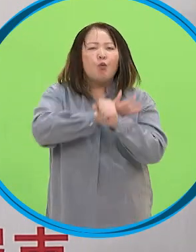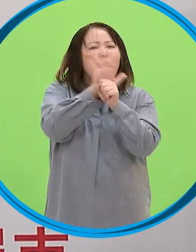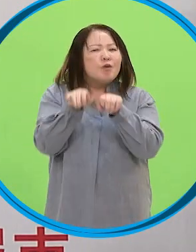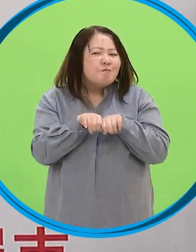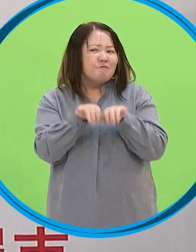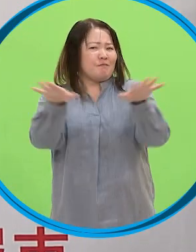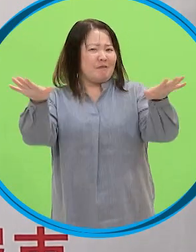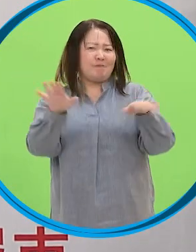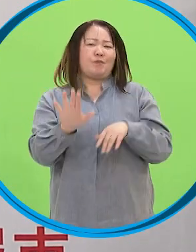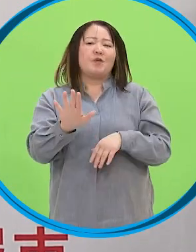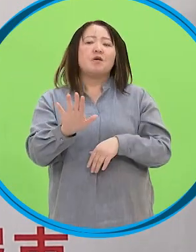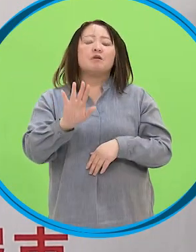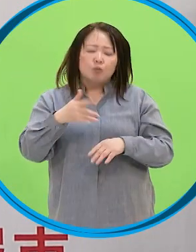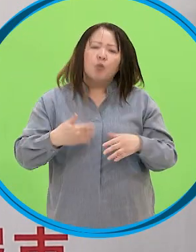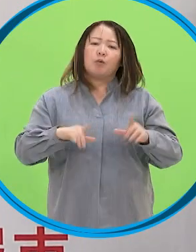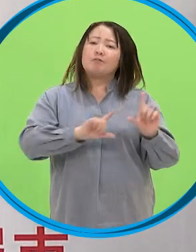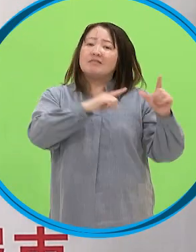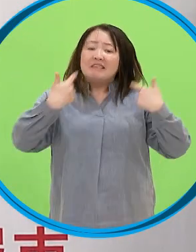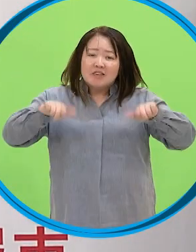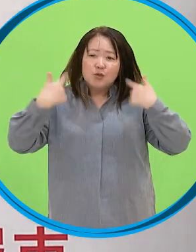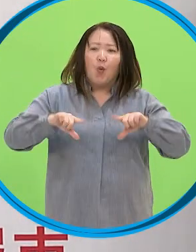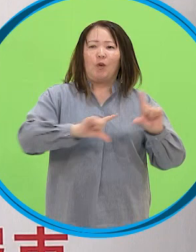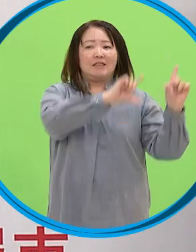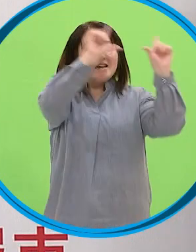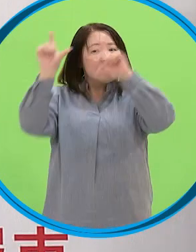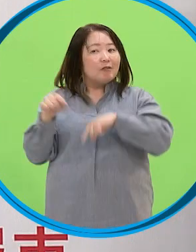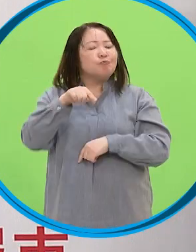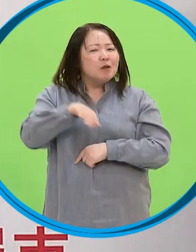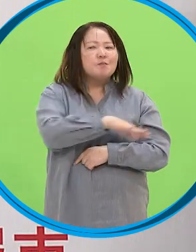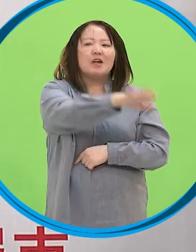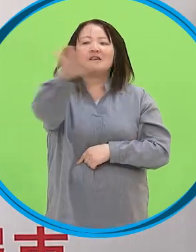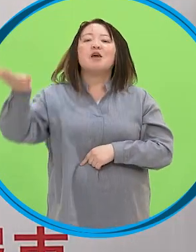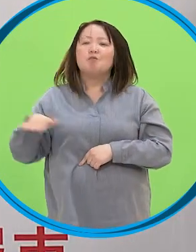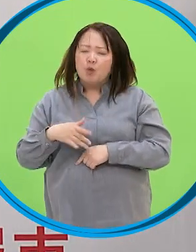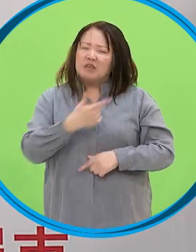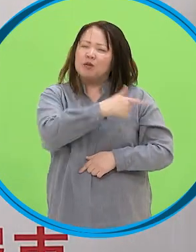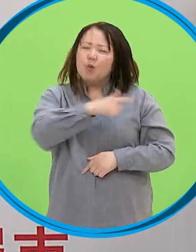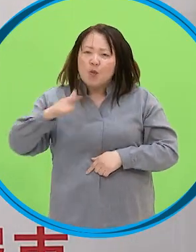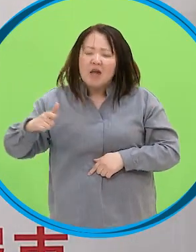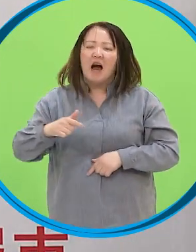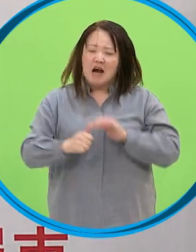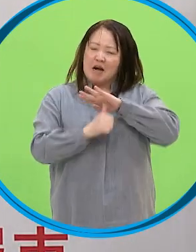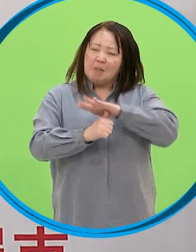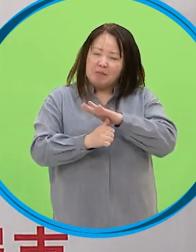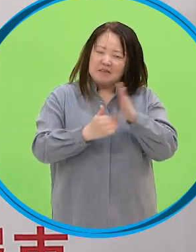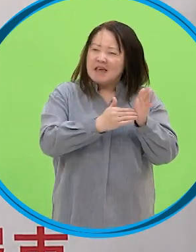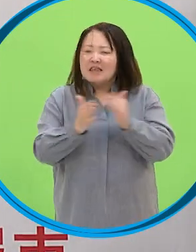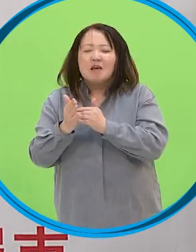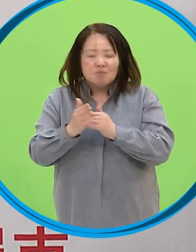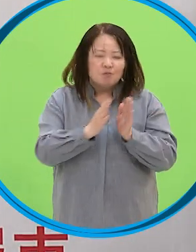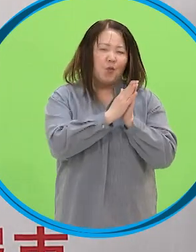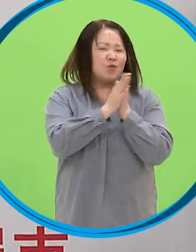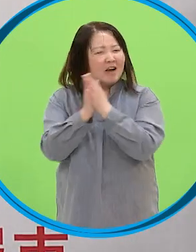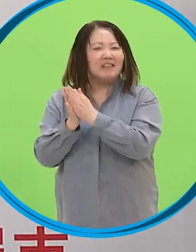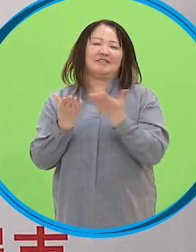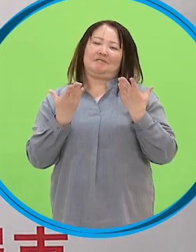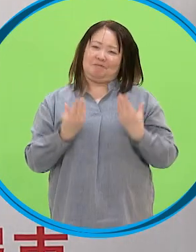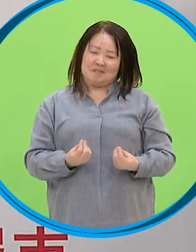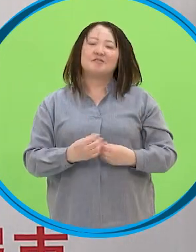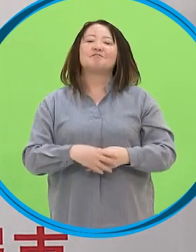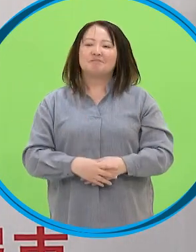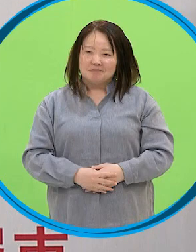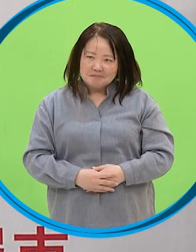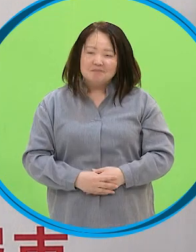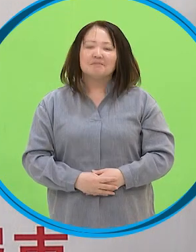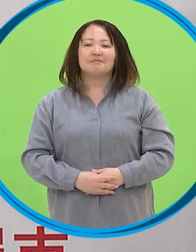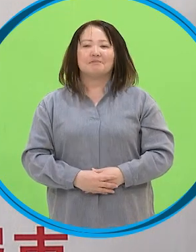もコロナの感染が拡大をしました。皆さんには日常生活でいろんな制限